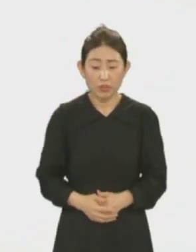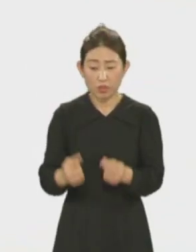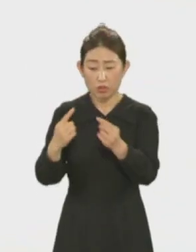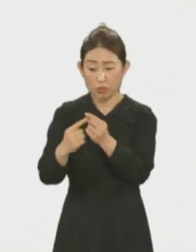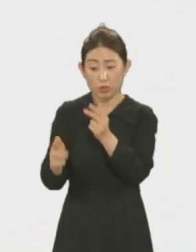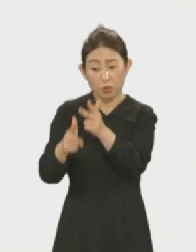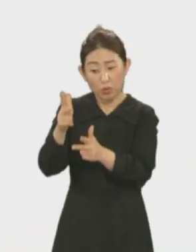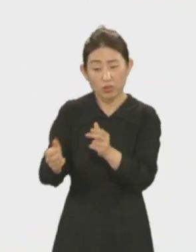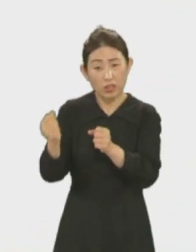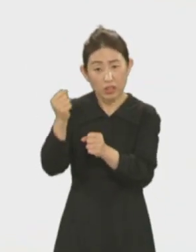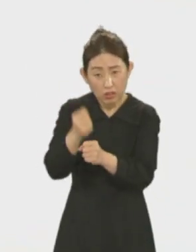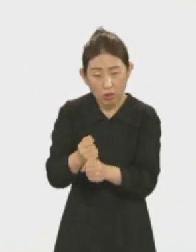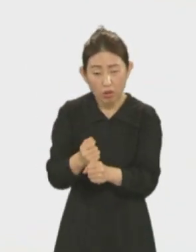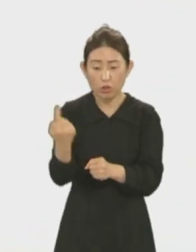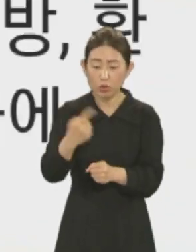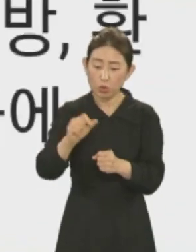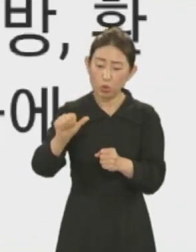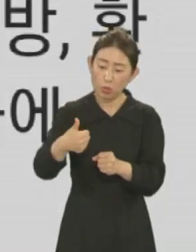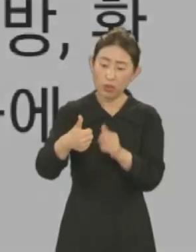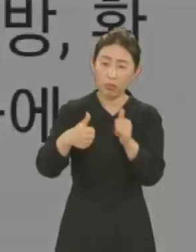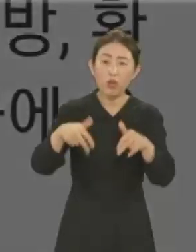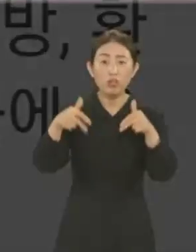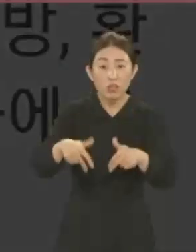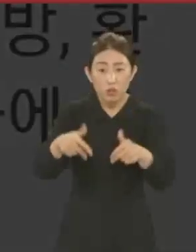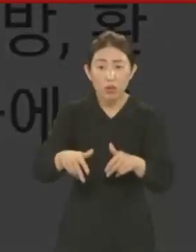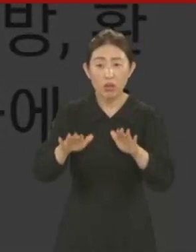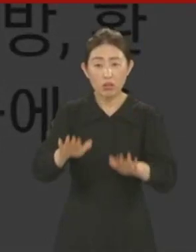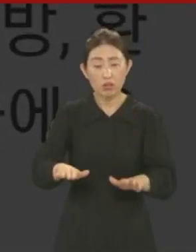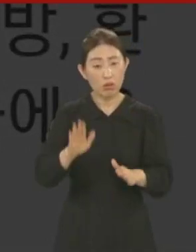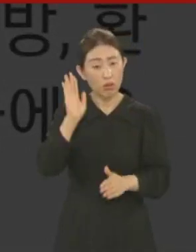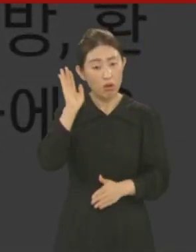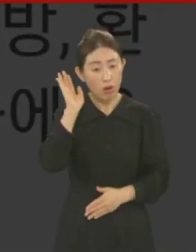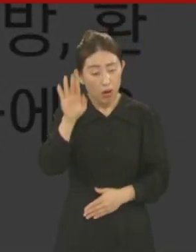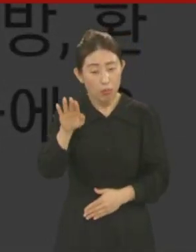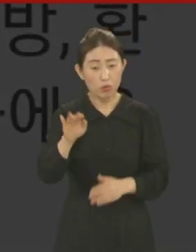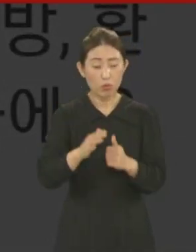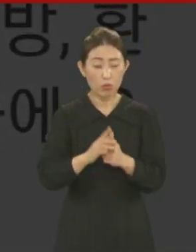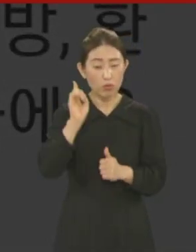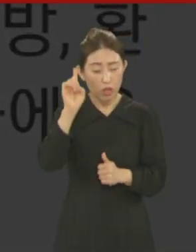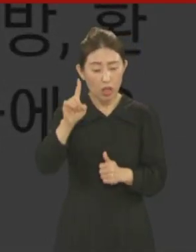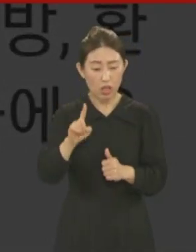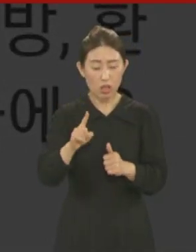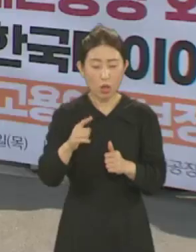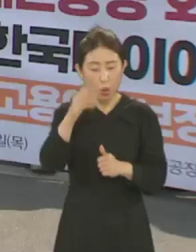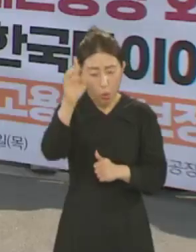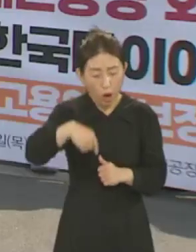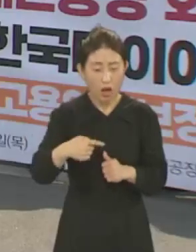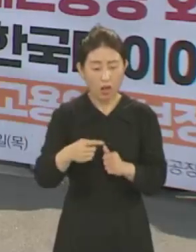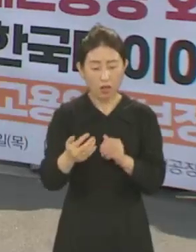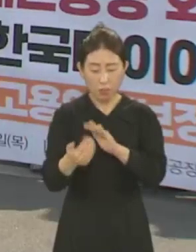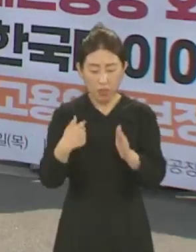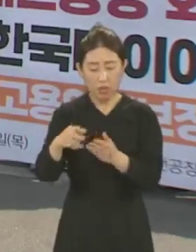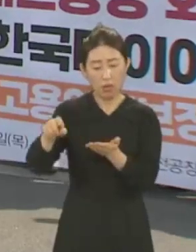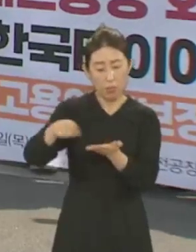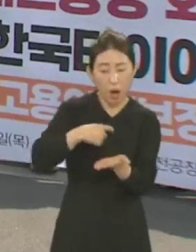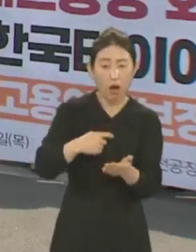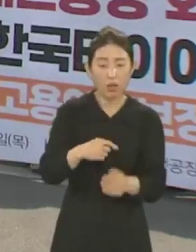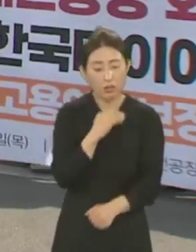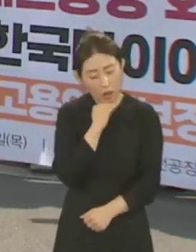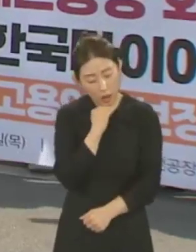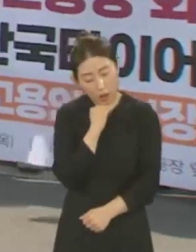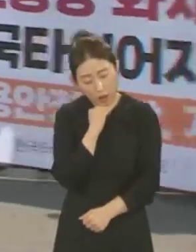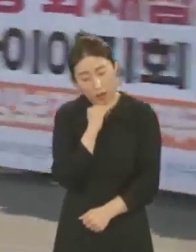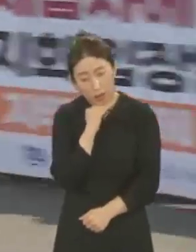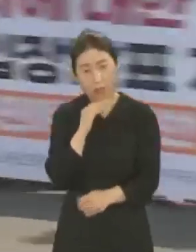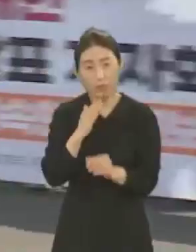1공장의 경우 1500여명의 직원들은 출근 여부를 하루 전에야 간신히 통보받고 있어 연락만 기다리는